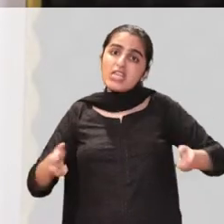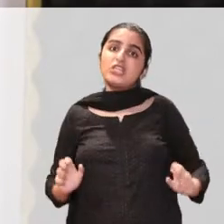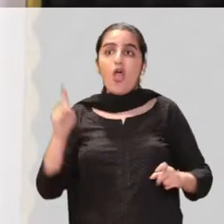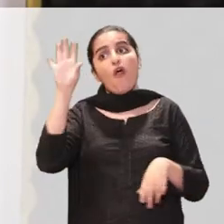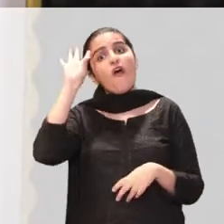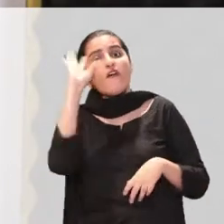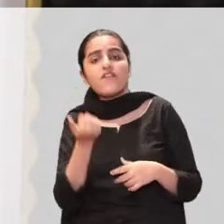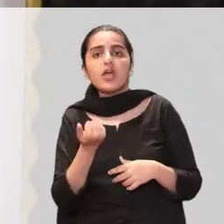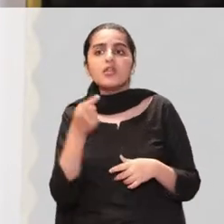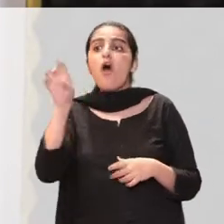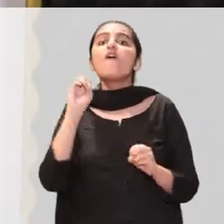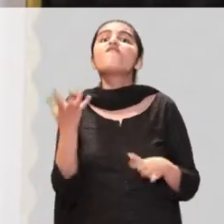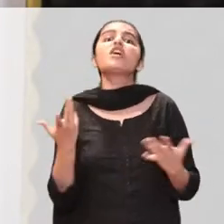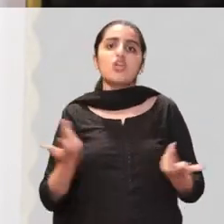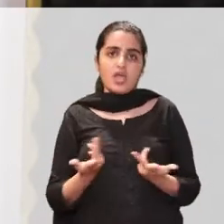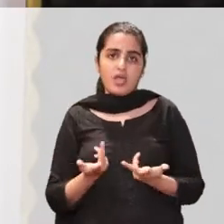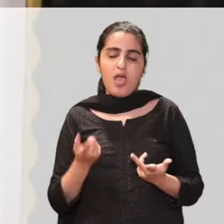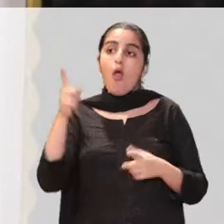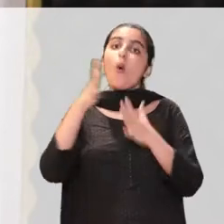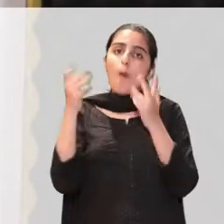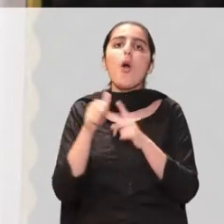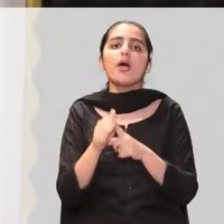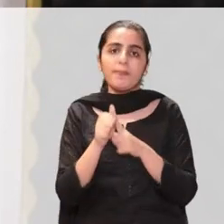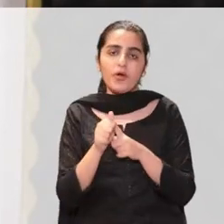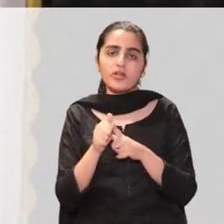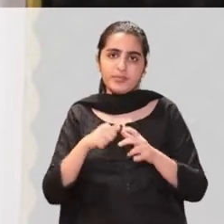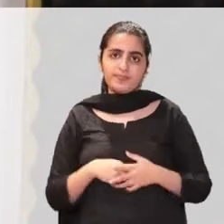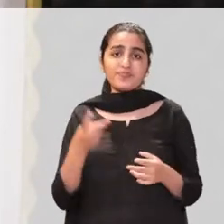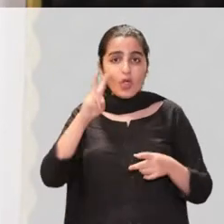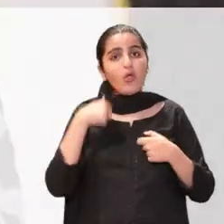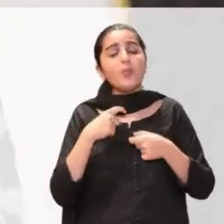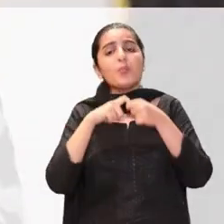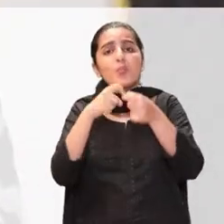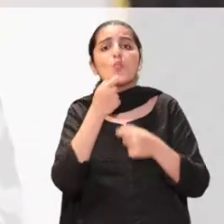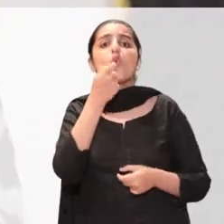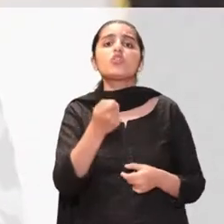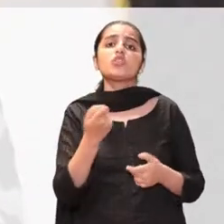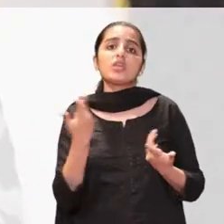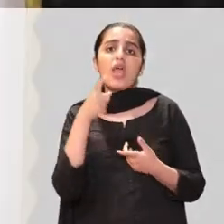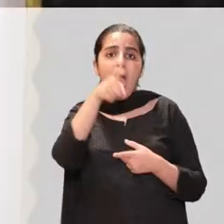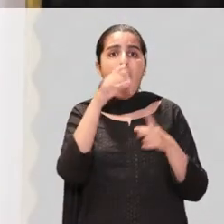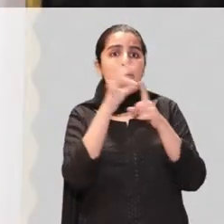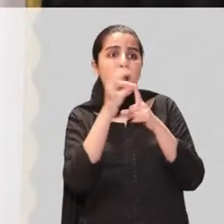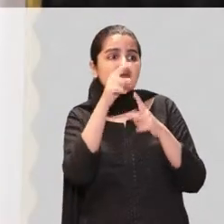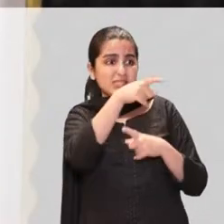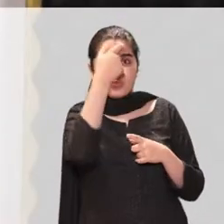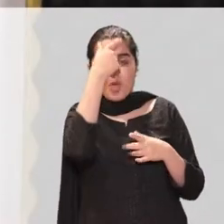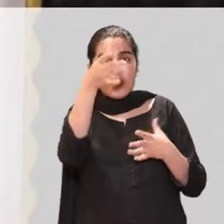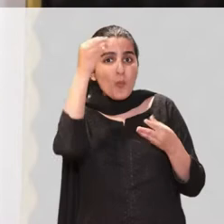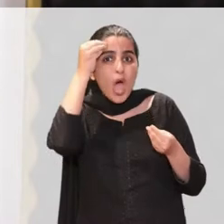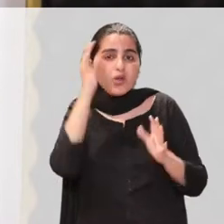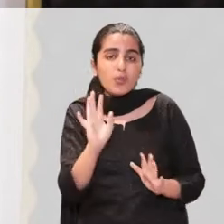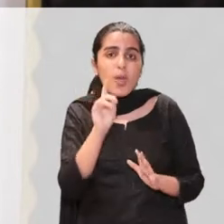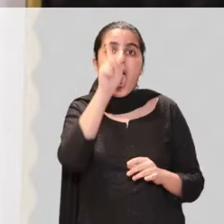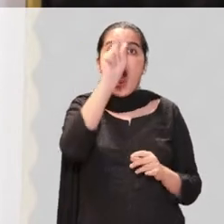है क्राइम रिपोर्टर है लेकिन आज दो आमिर जाकर क्राइम रिपोर्टर है ना तो उसके पीछे जो आम इंसान है इफेक्ट है जिसने उस टाइम रिपोर्टर को